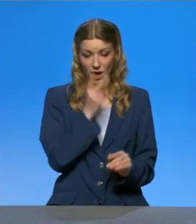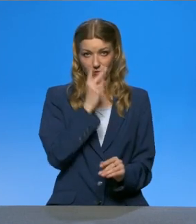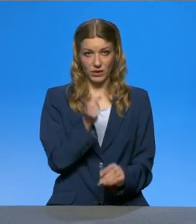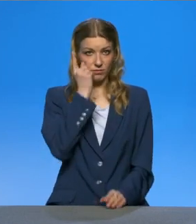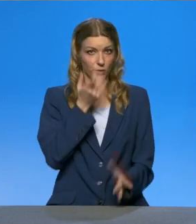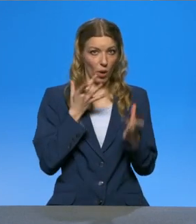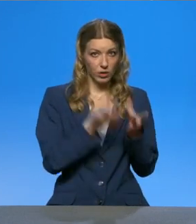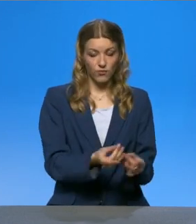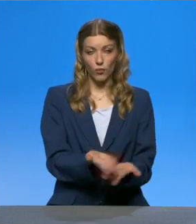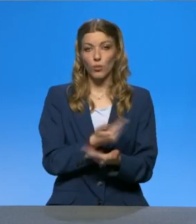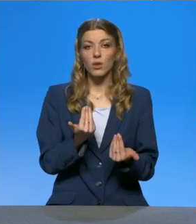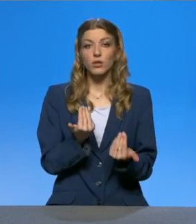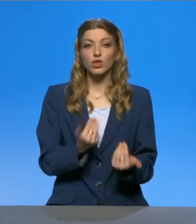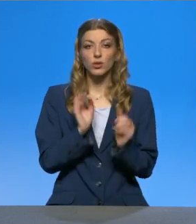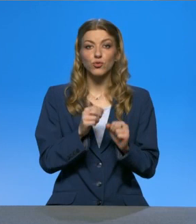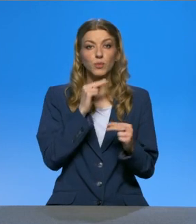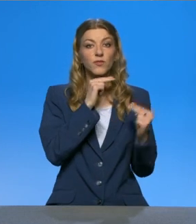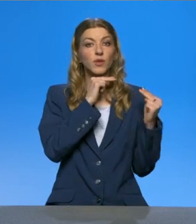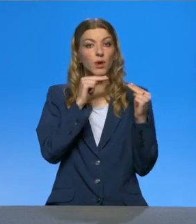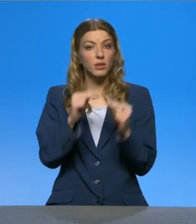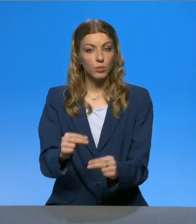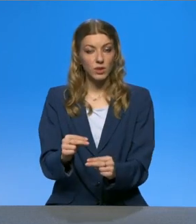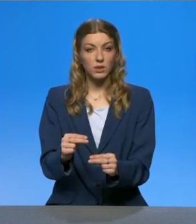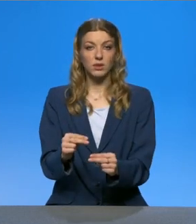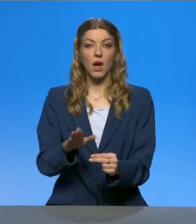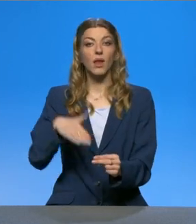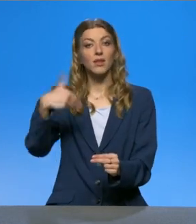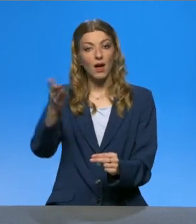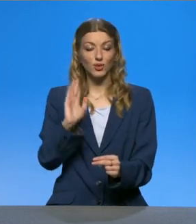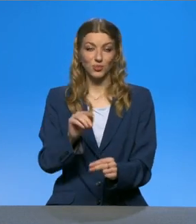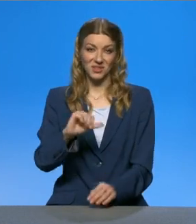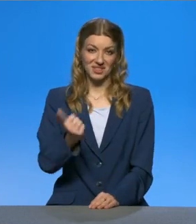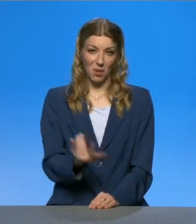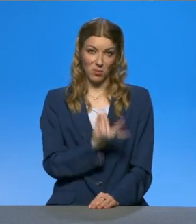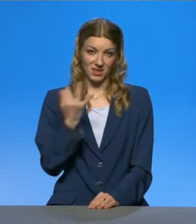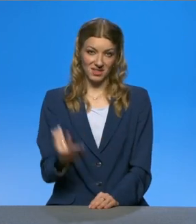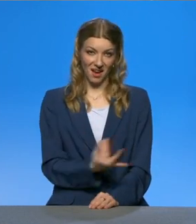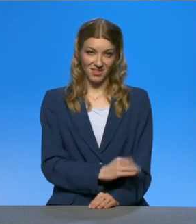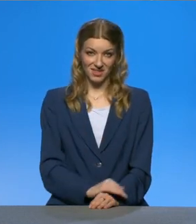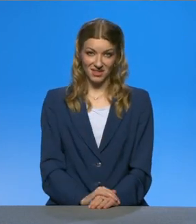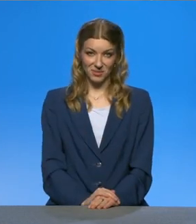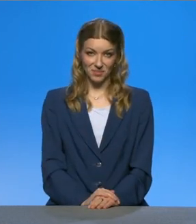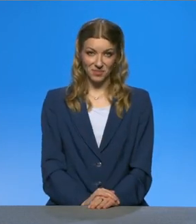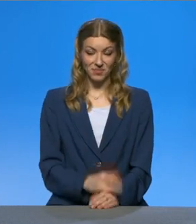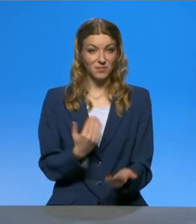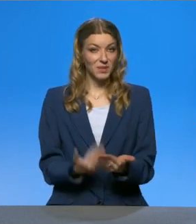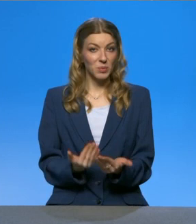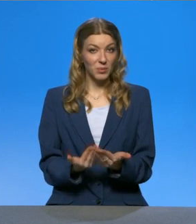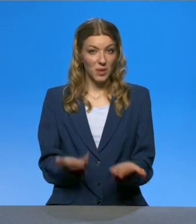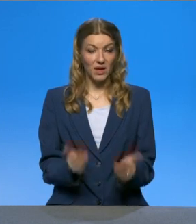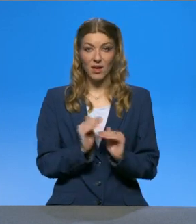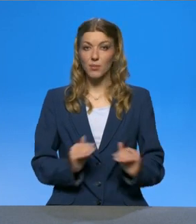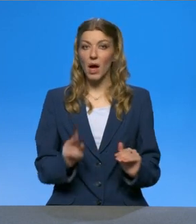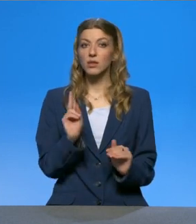сейчас внимательно на это дело обратить внимание, и дальше будет самое интересное, потому что, например, те же ребята, которые за